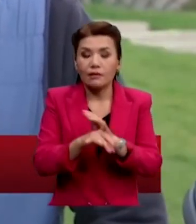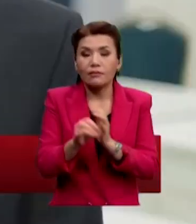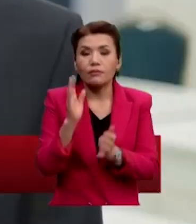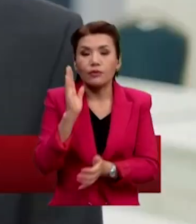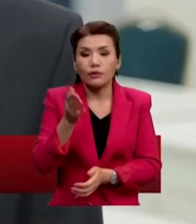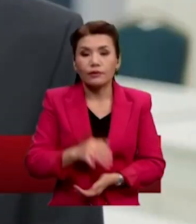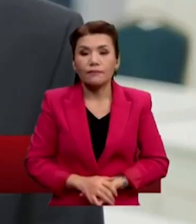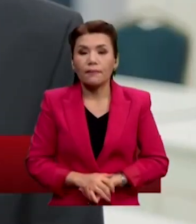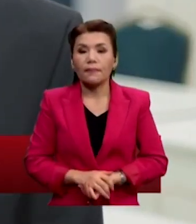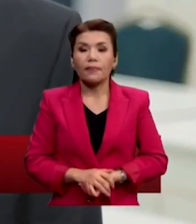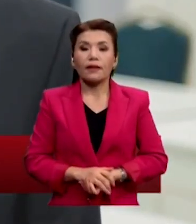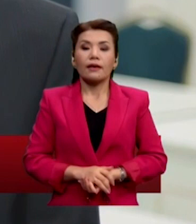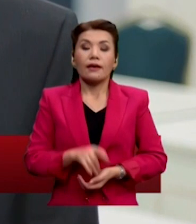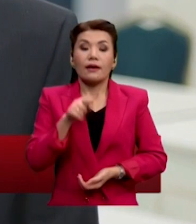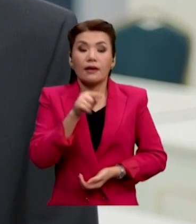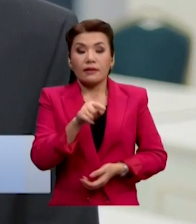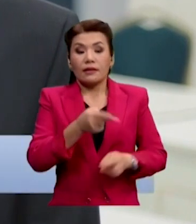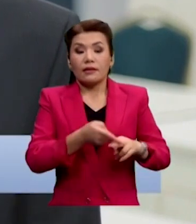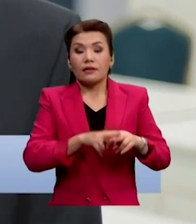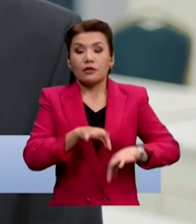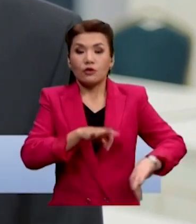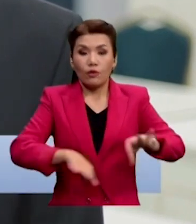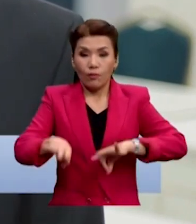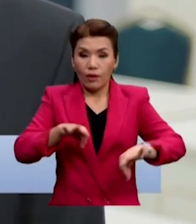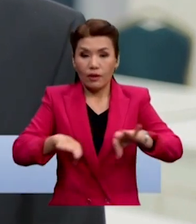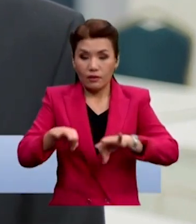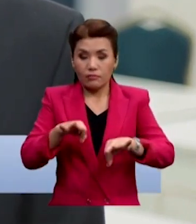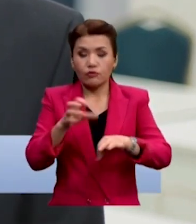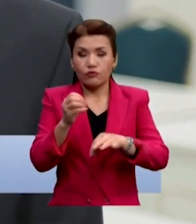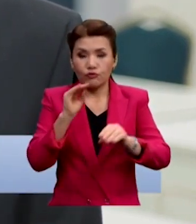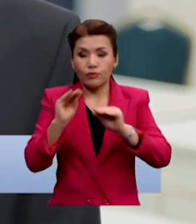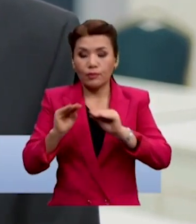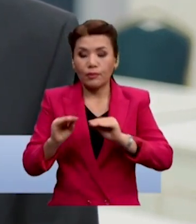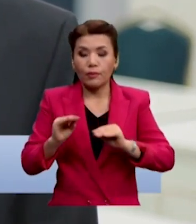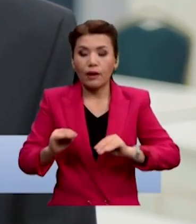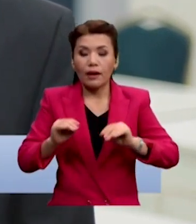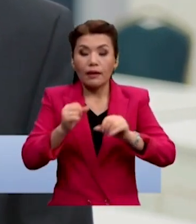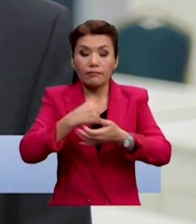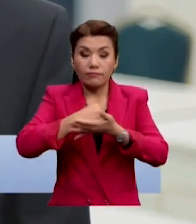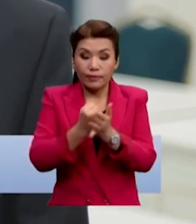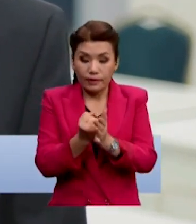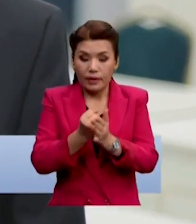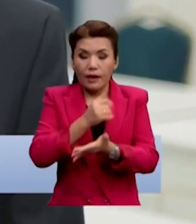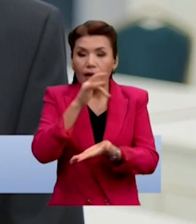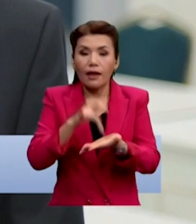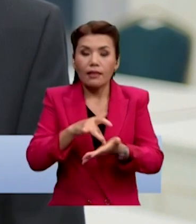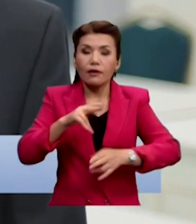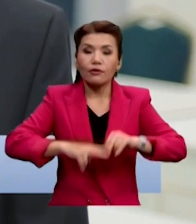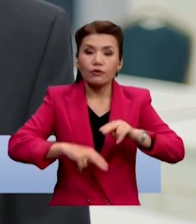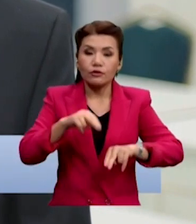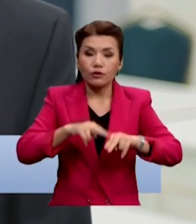дейді. Бұл жоба, қазір уақытта жобаланып жатыр. Ол бекітілердің алдында қала